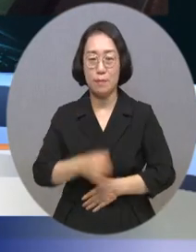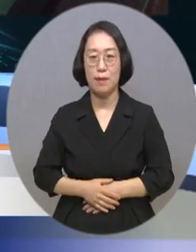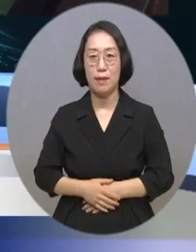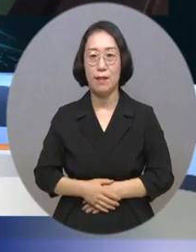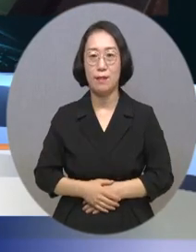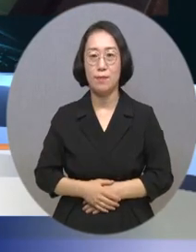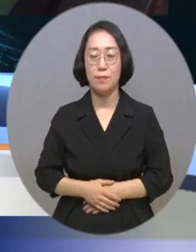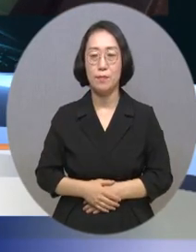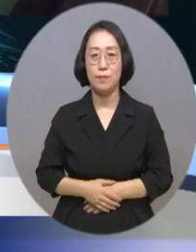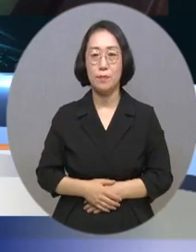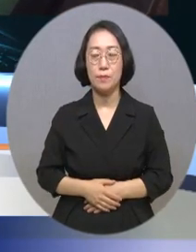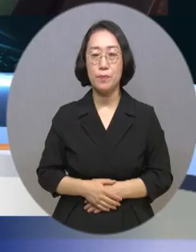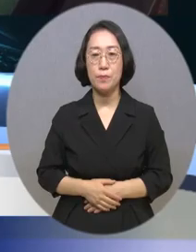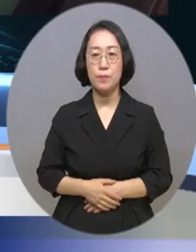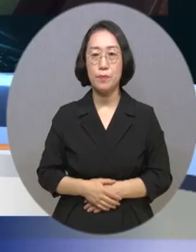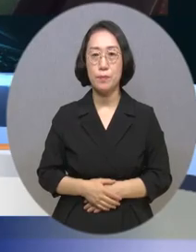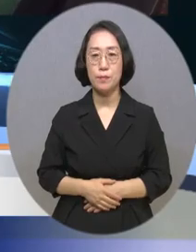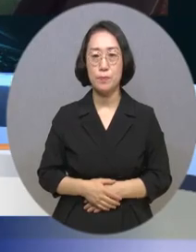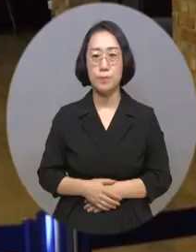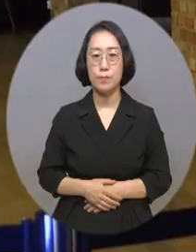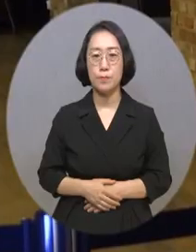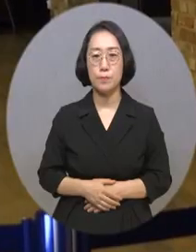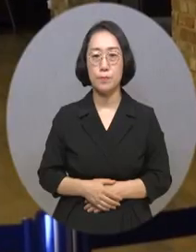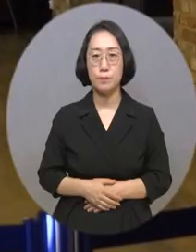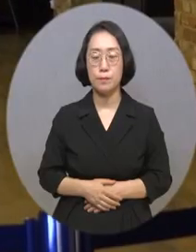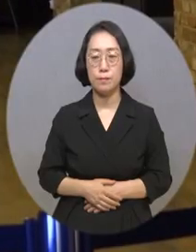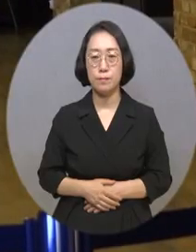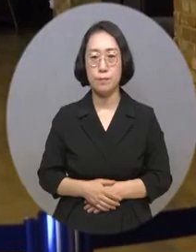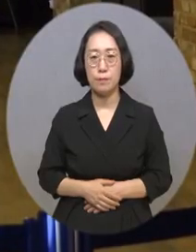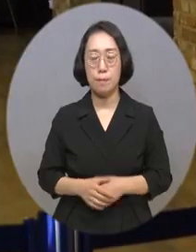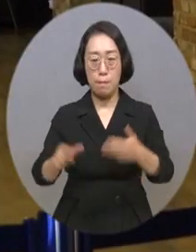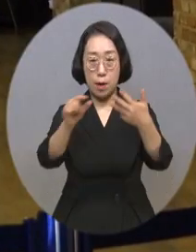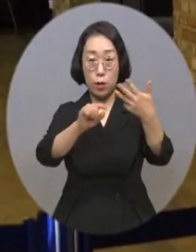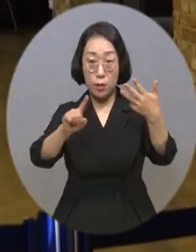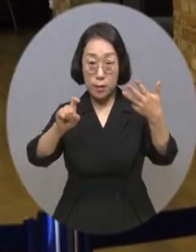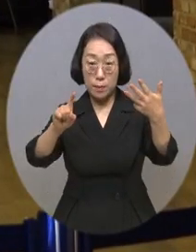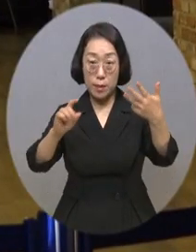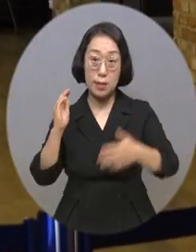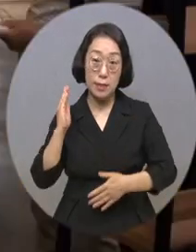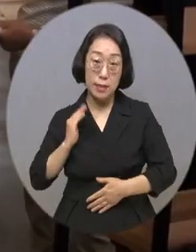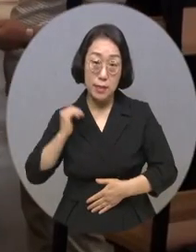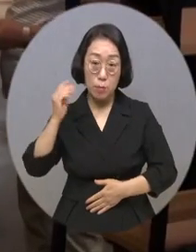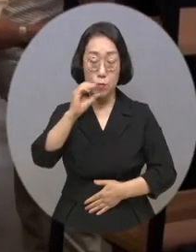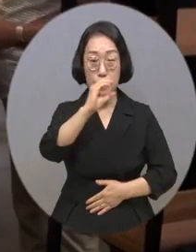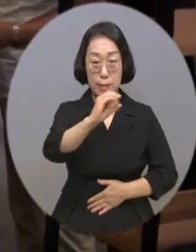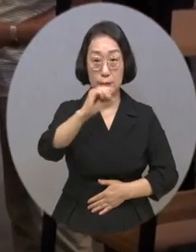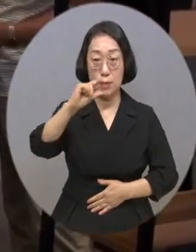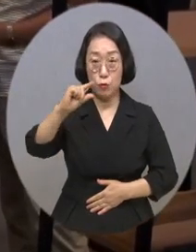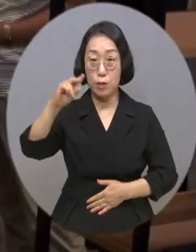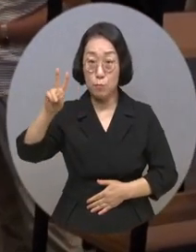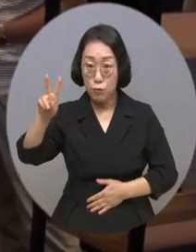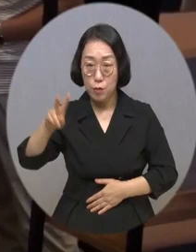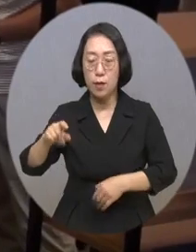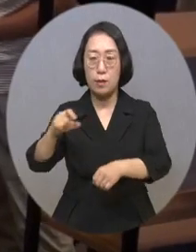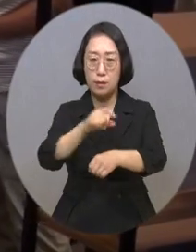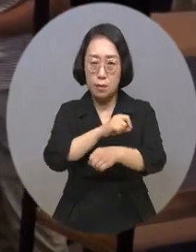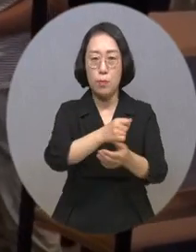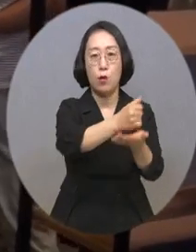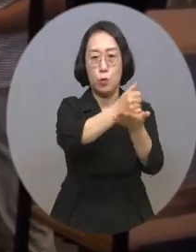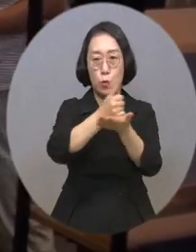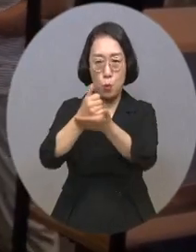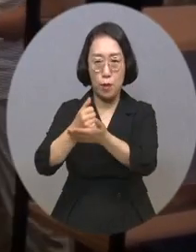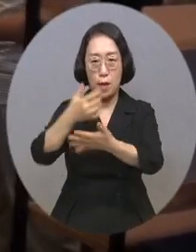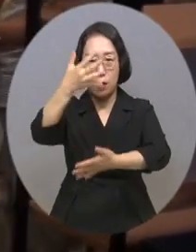소식 정우선 기자가 전합니다. 지난 11일 의정부 CGV는 특별한 관람 행사를